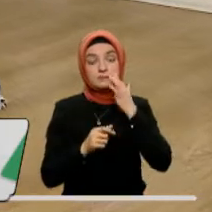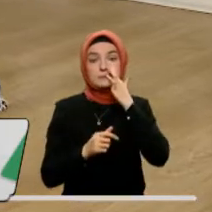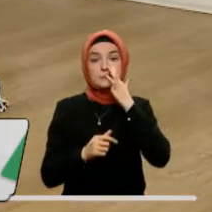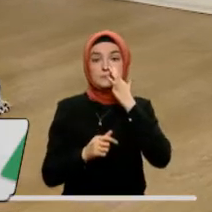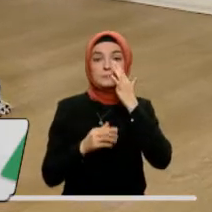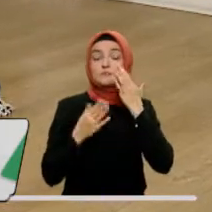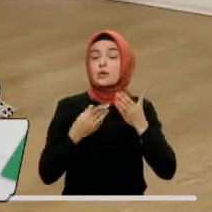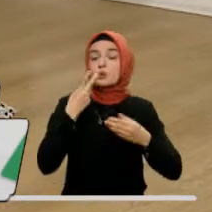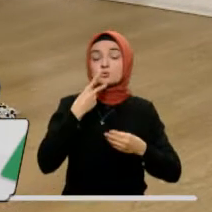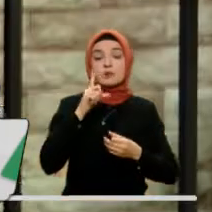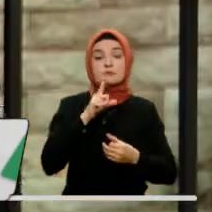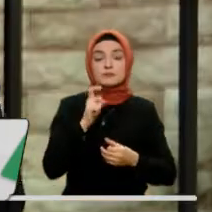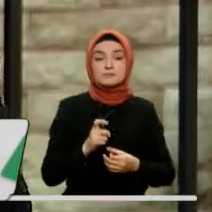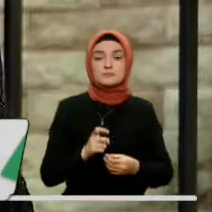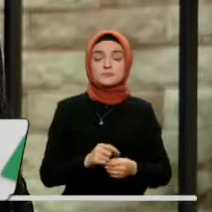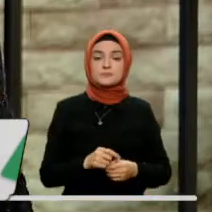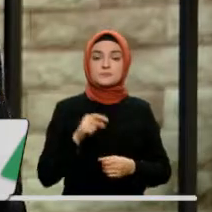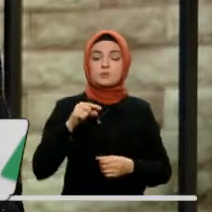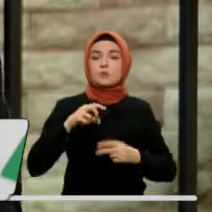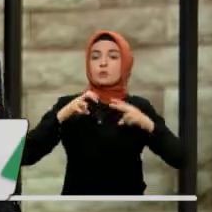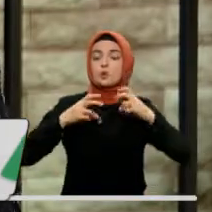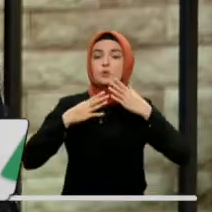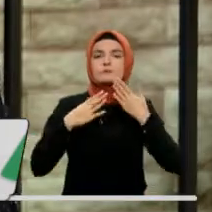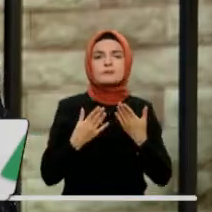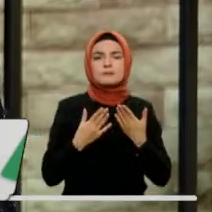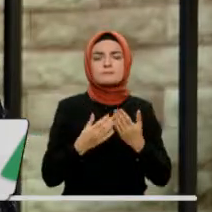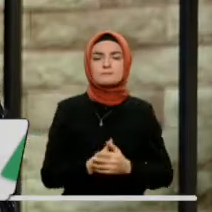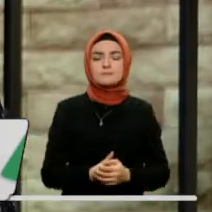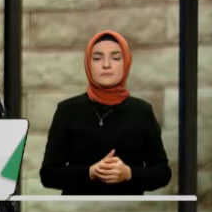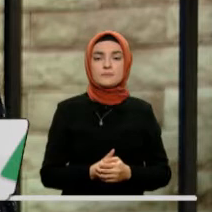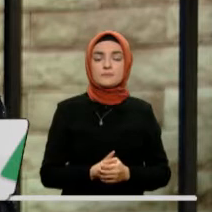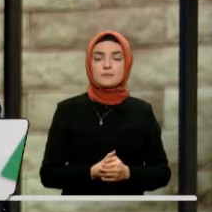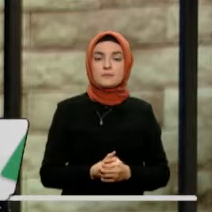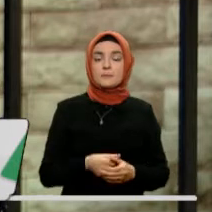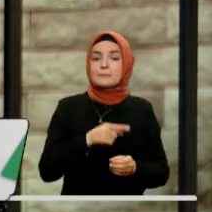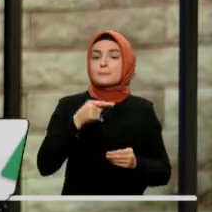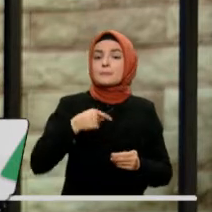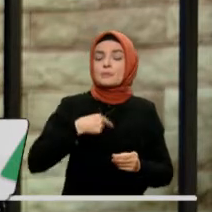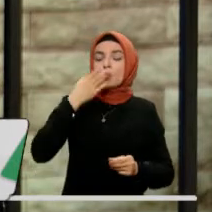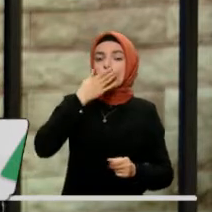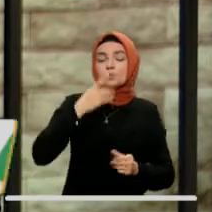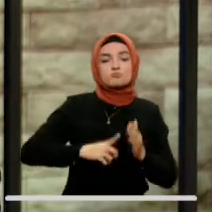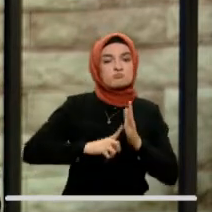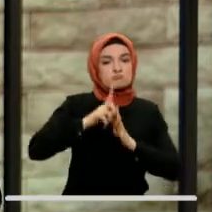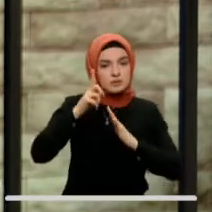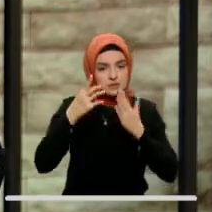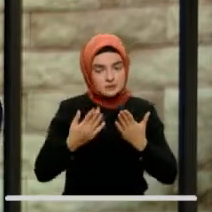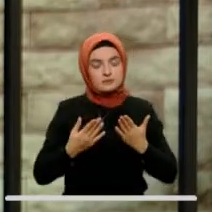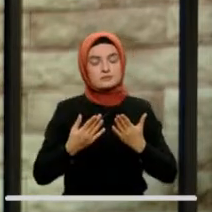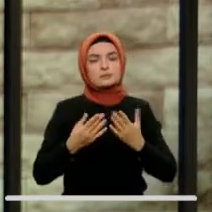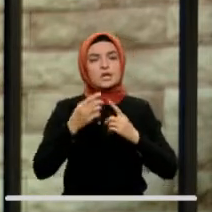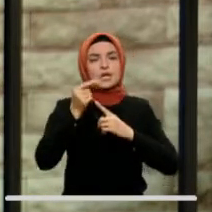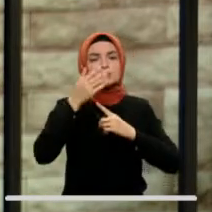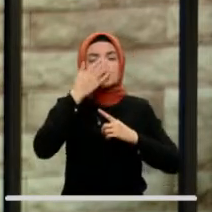Ne Harika bir şey soru. Şimdi buradaki asıl konu ne? Bir şeyin biz zeminindeki hani okul başarısı nedir? İlkokuldaki eğitim ve